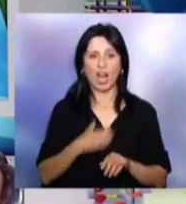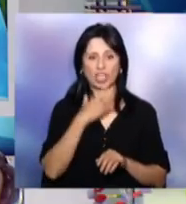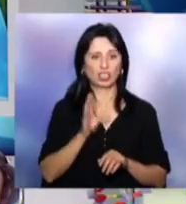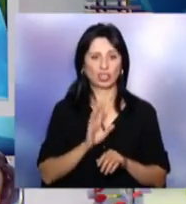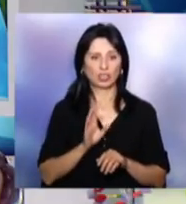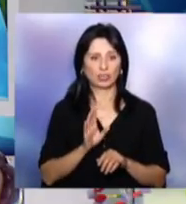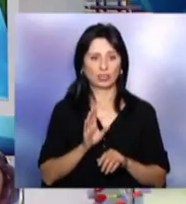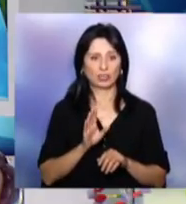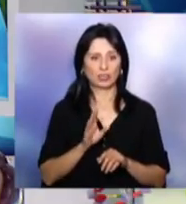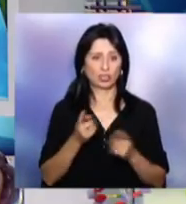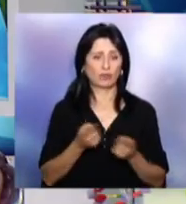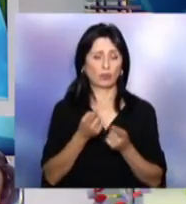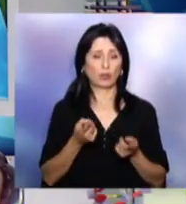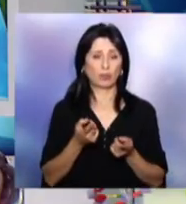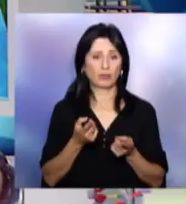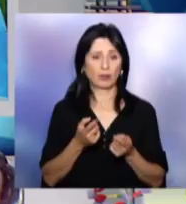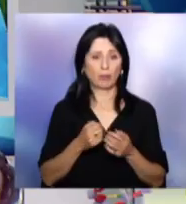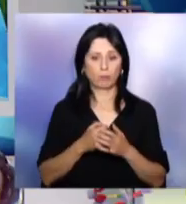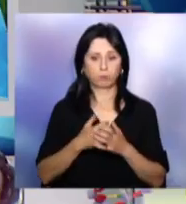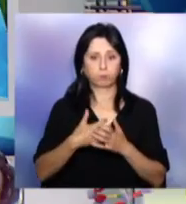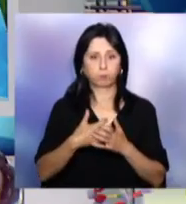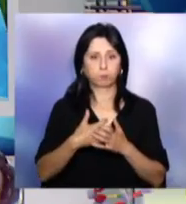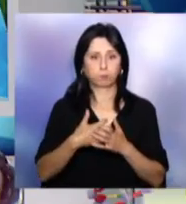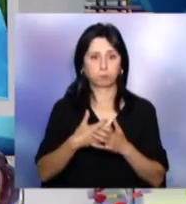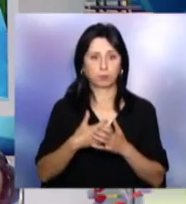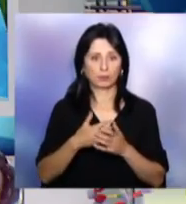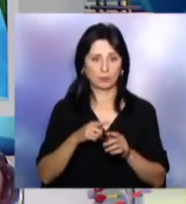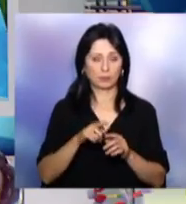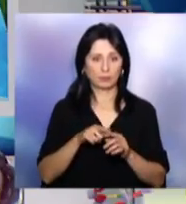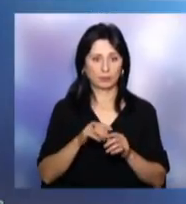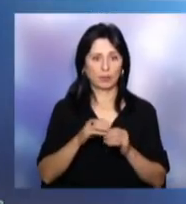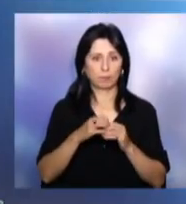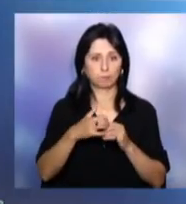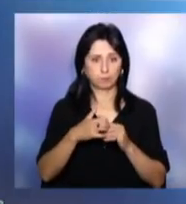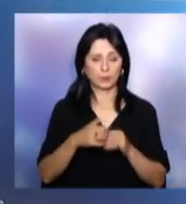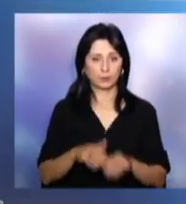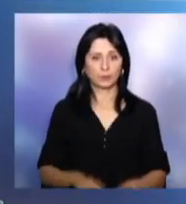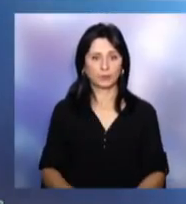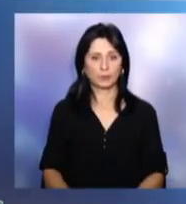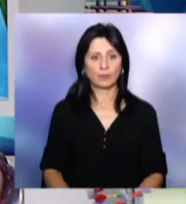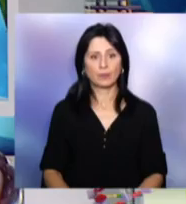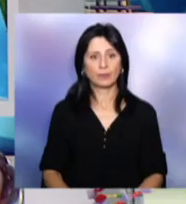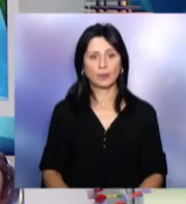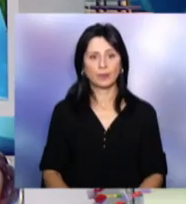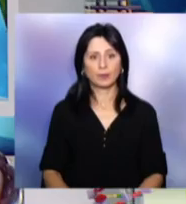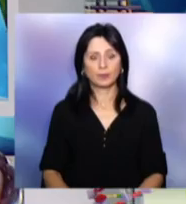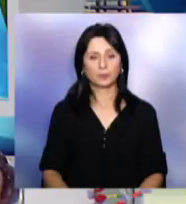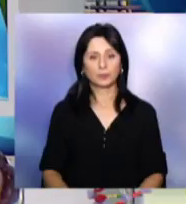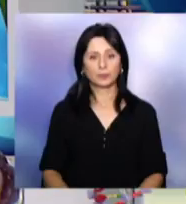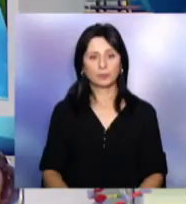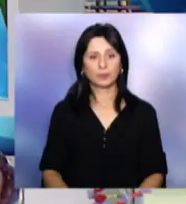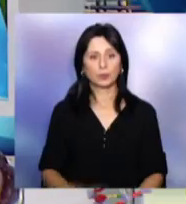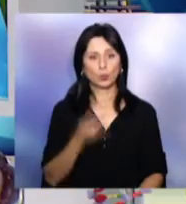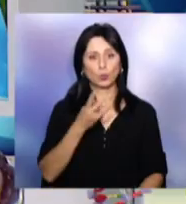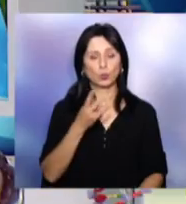შეშინდეს, ან კიდევ შებერილობა რაც იგივე პარკოსნების გამოყენებამდეა. შებერილობა რასაც იწვევს,